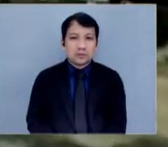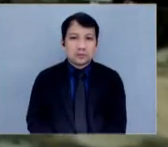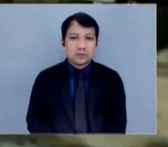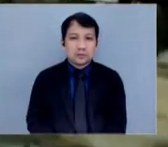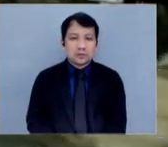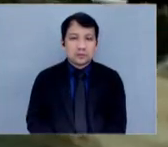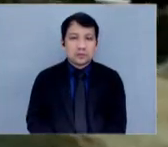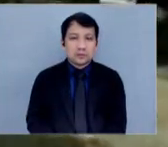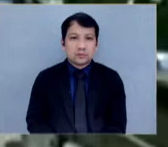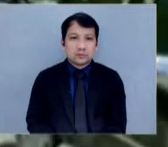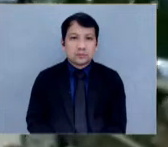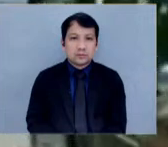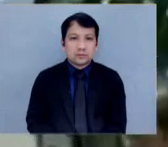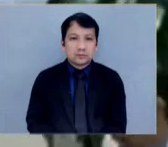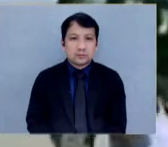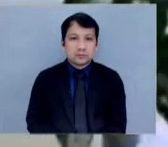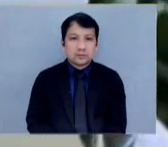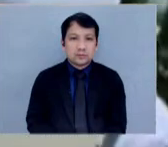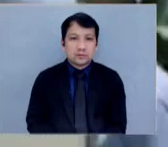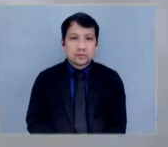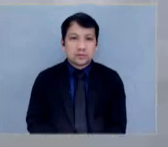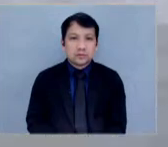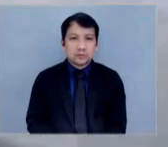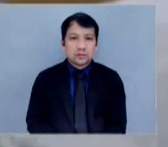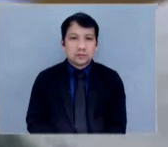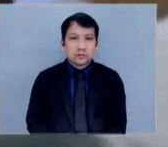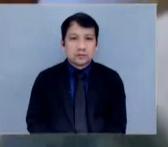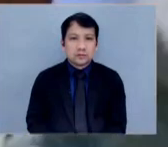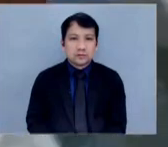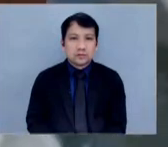sa katahimikan ng lahat. Mrs.